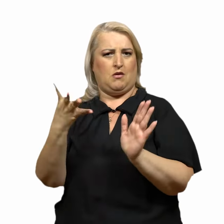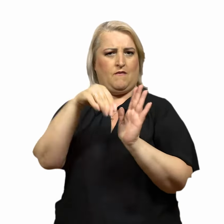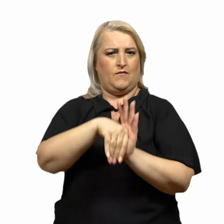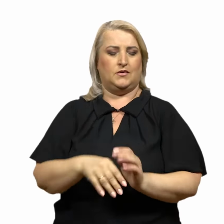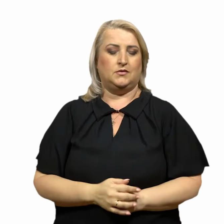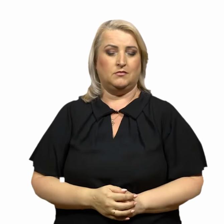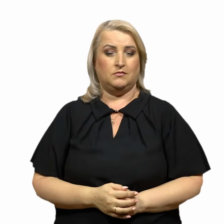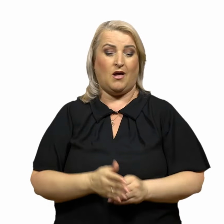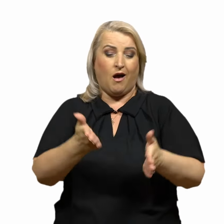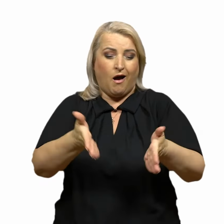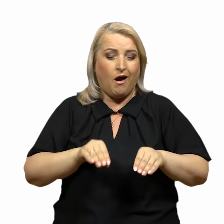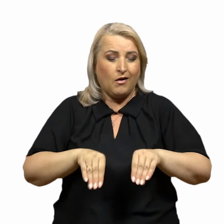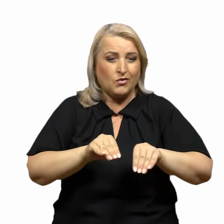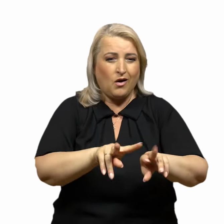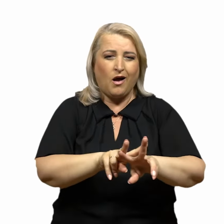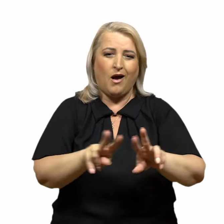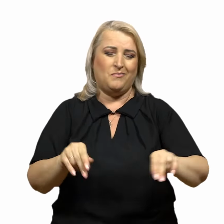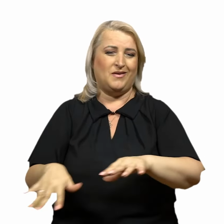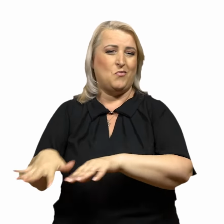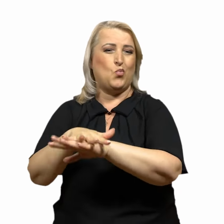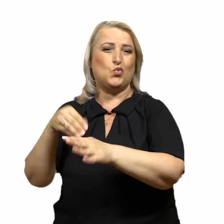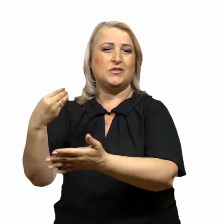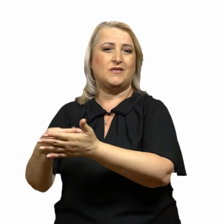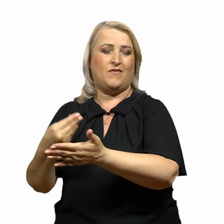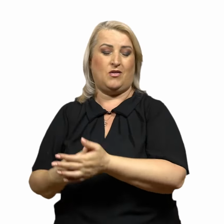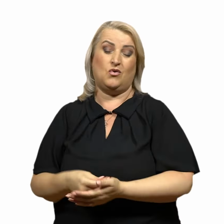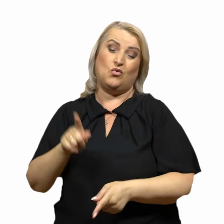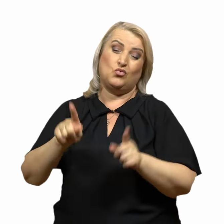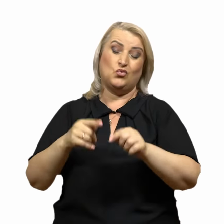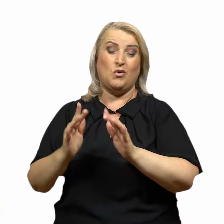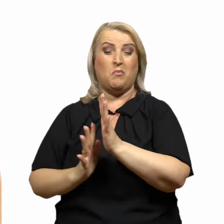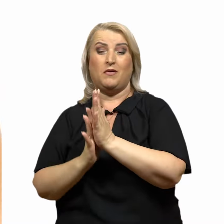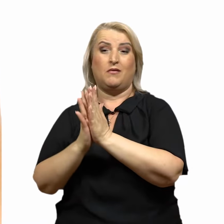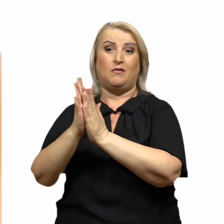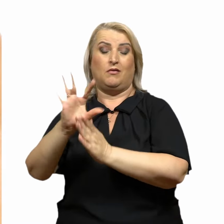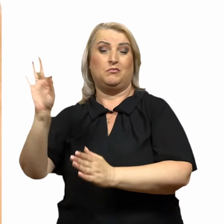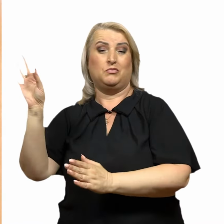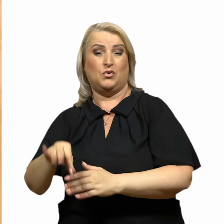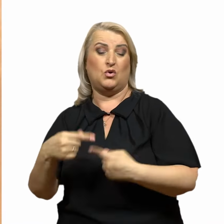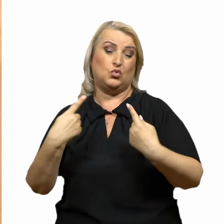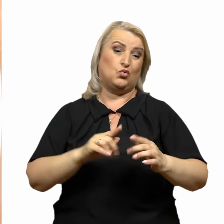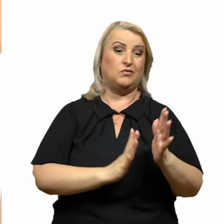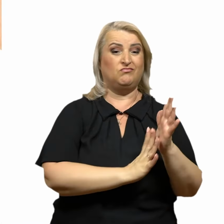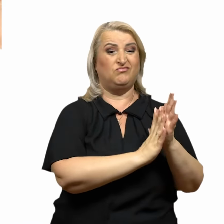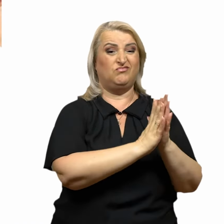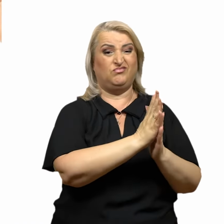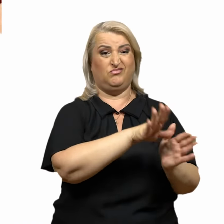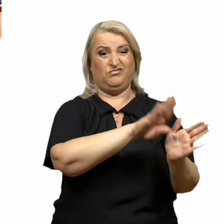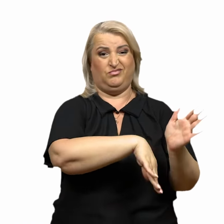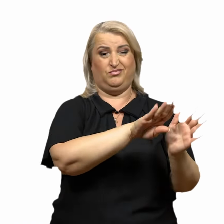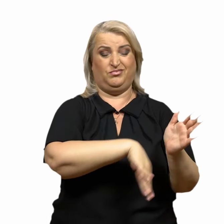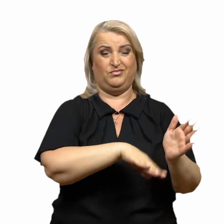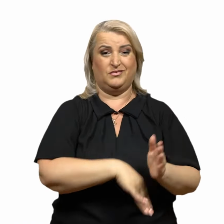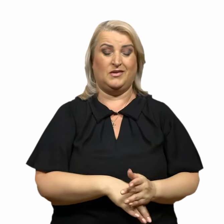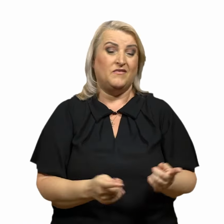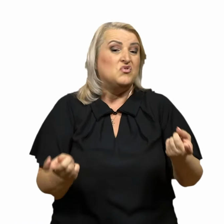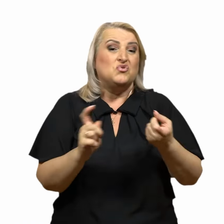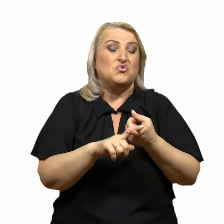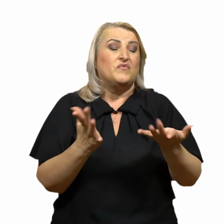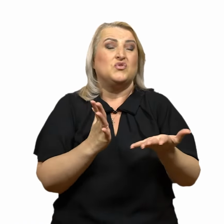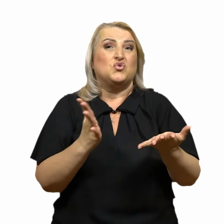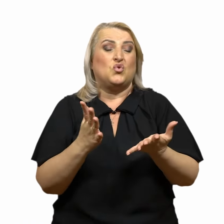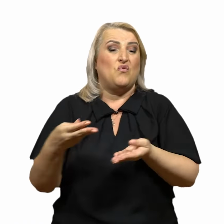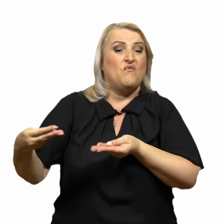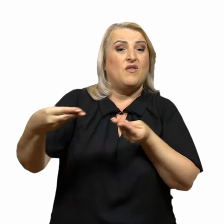În grădină e ca la bursa de valori. Uneori o plantă crește mai cu spor, alteori o buruiană. Depinde de factorii